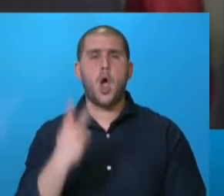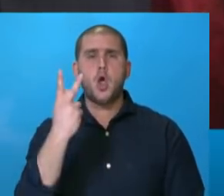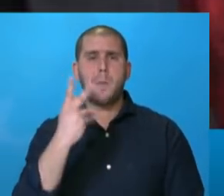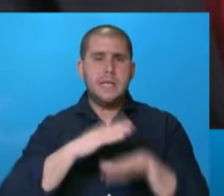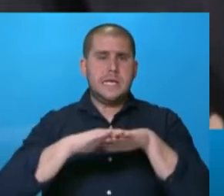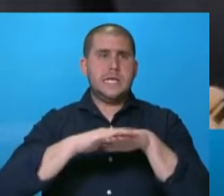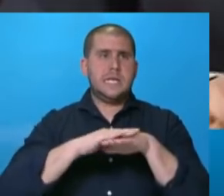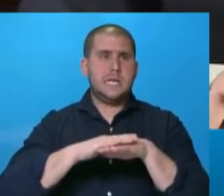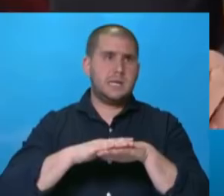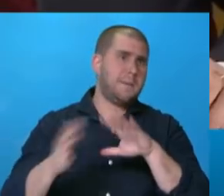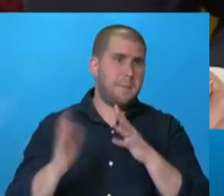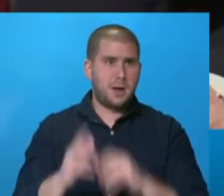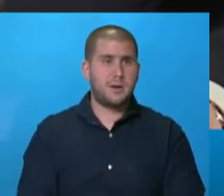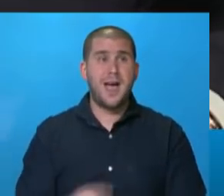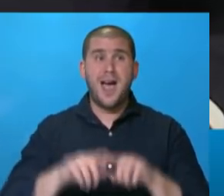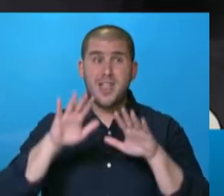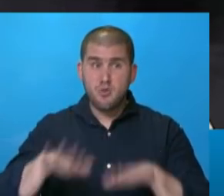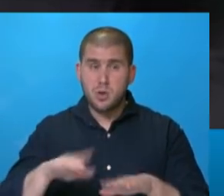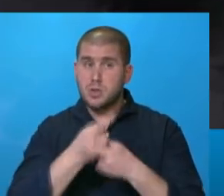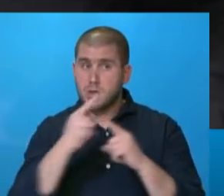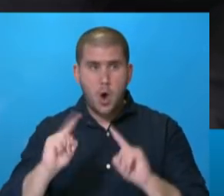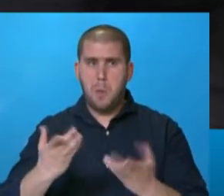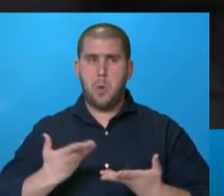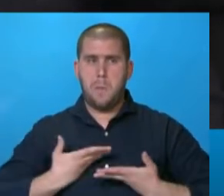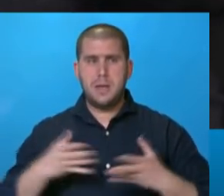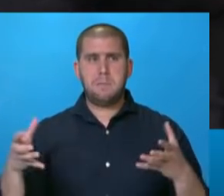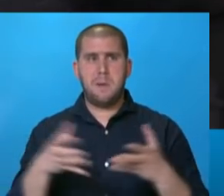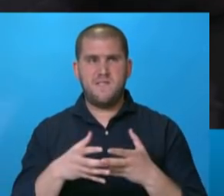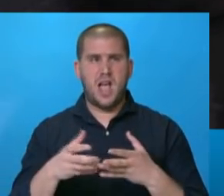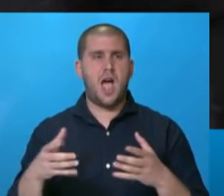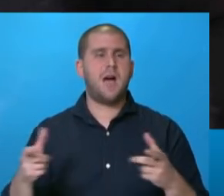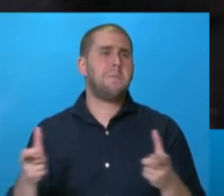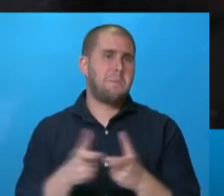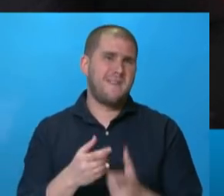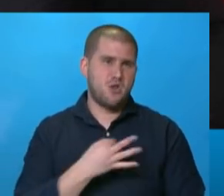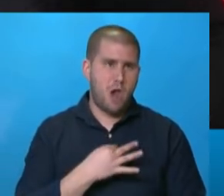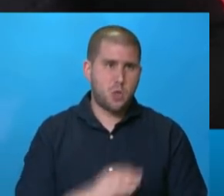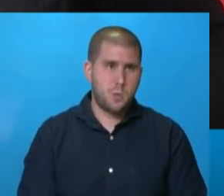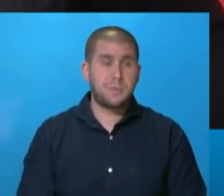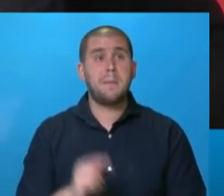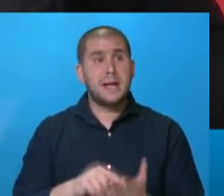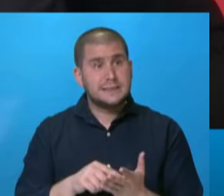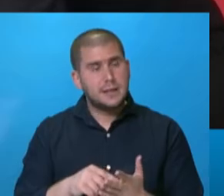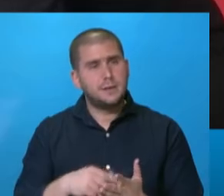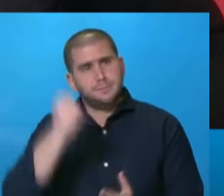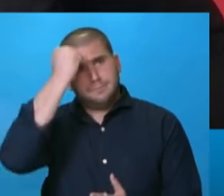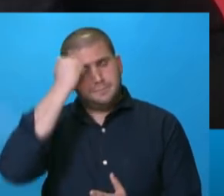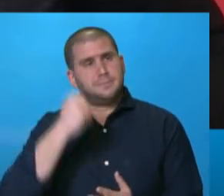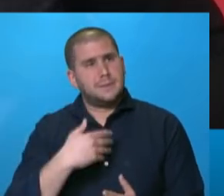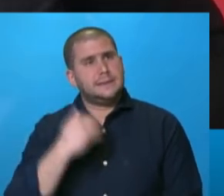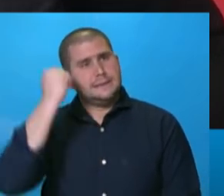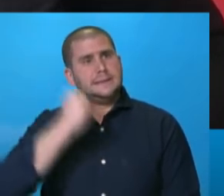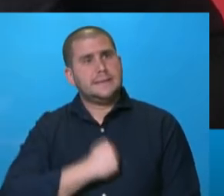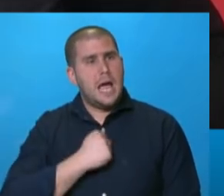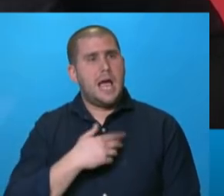התנצל בערך. Anti-Semitism was unacceptable in any form in our party or our society, and did indeed offer its sympathies